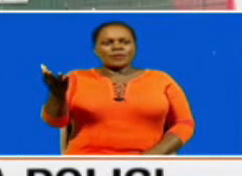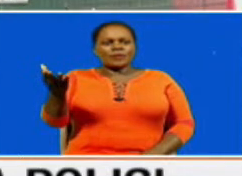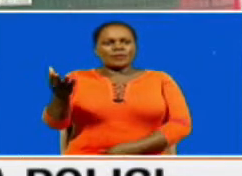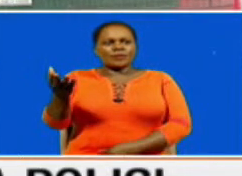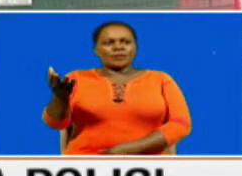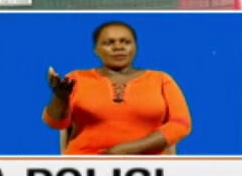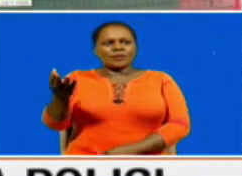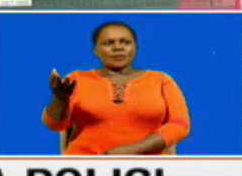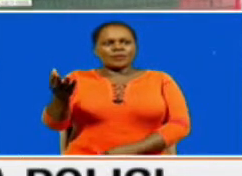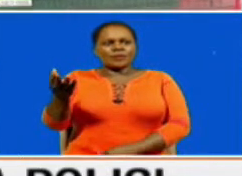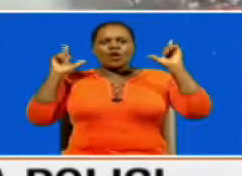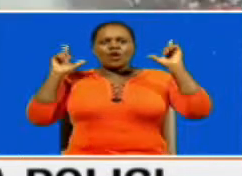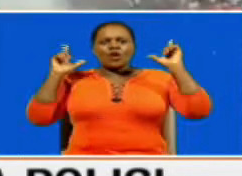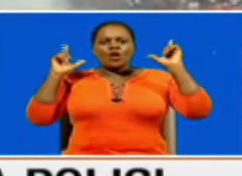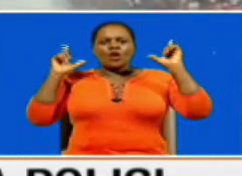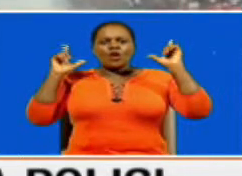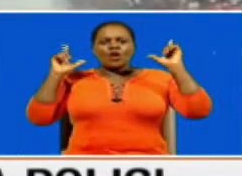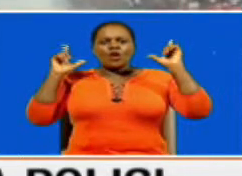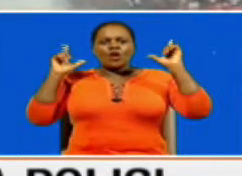na malori ya maji.